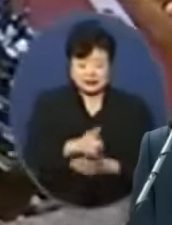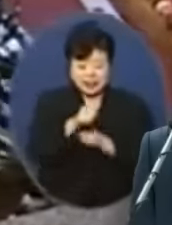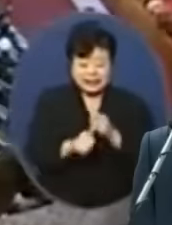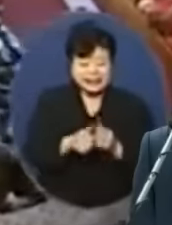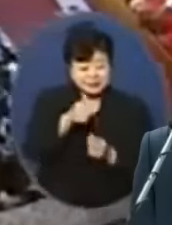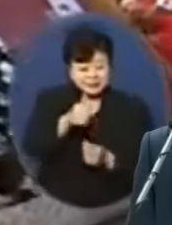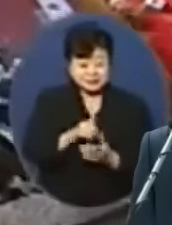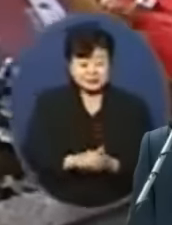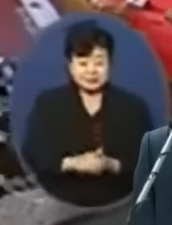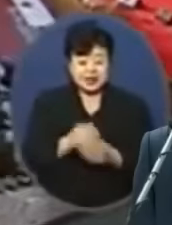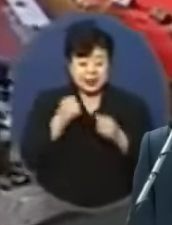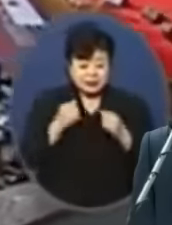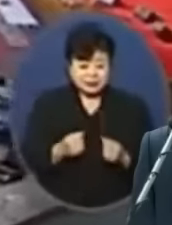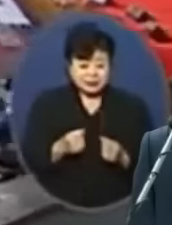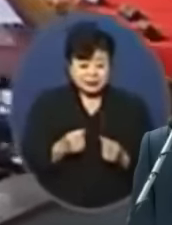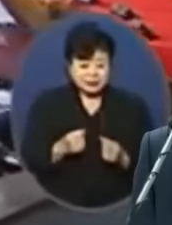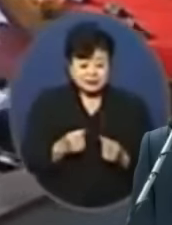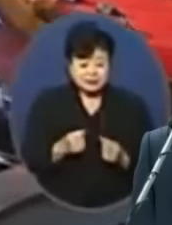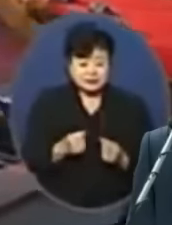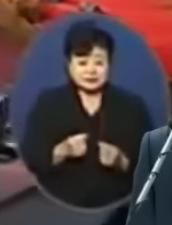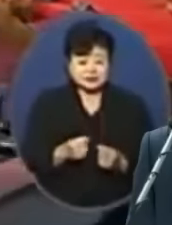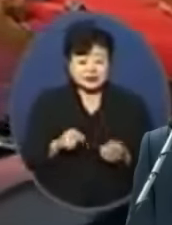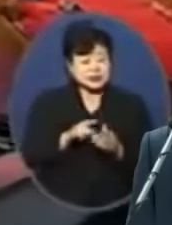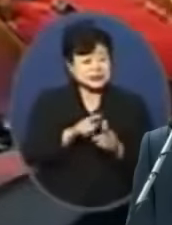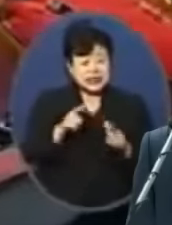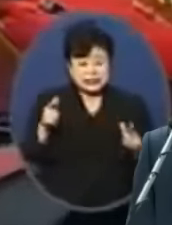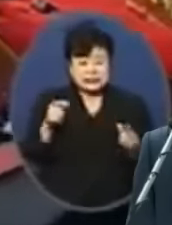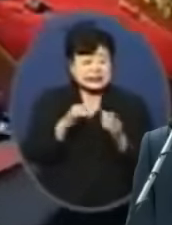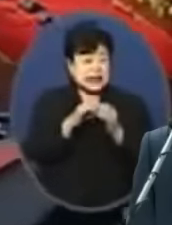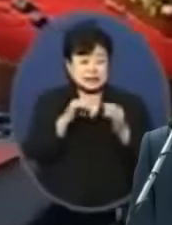하나님이 계신다는 것을 안 믿는 그들은